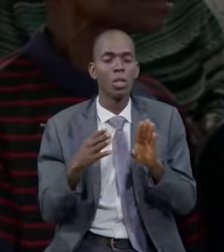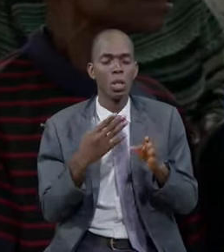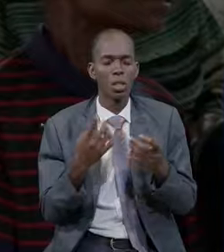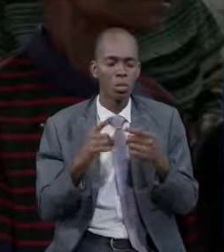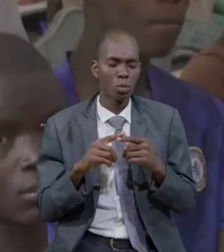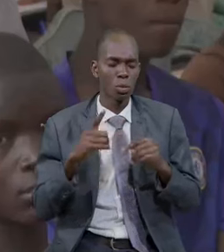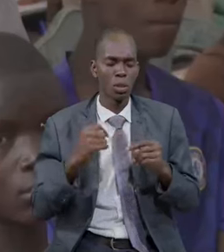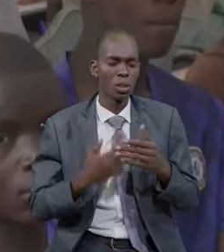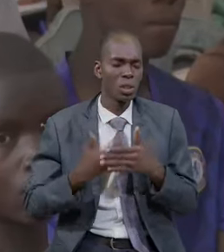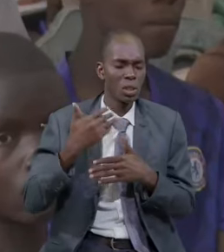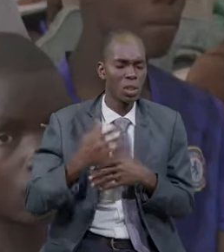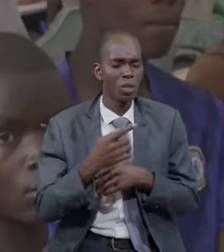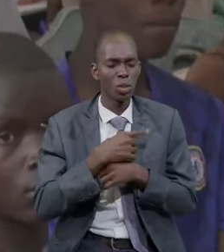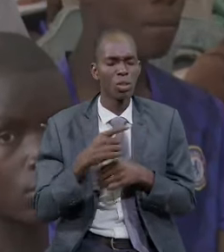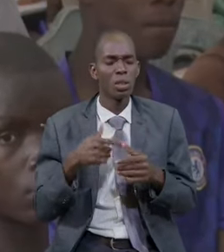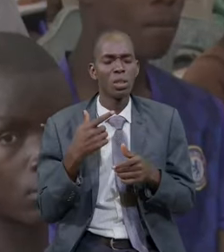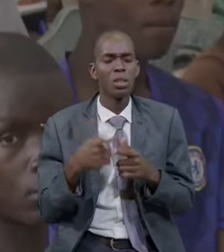a ouvert la porte.